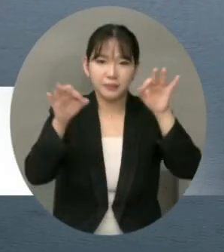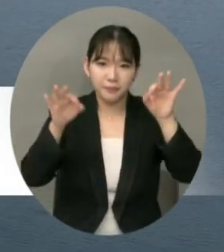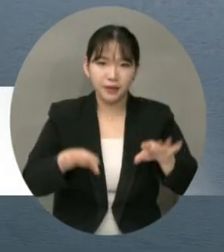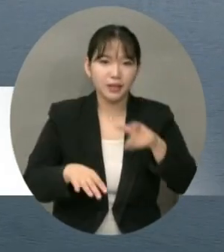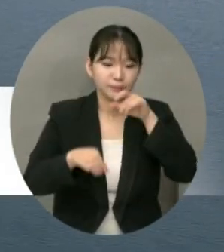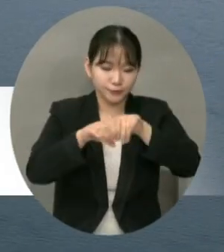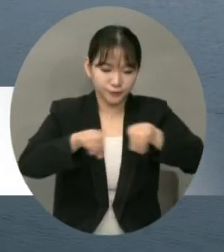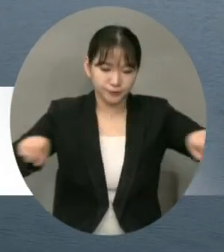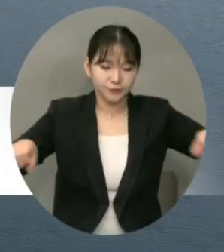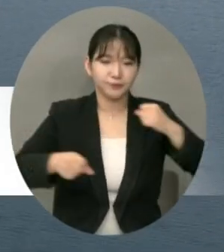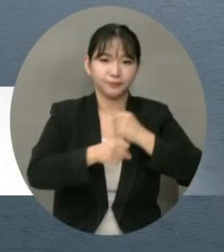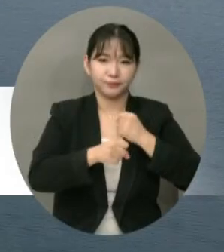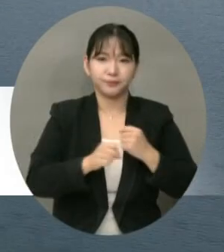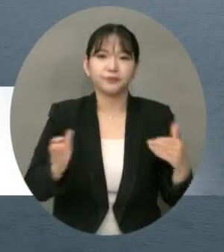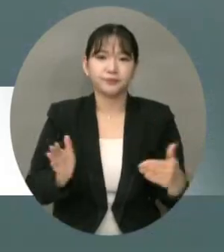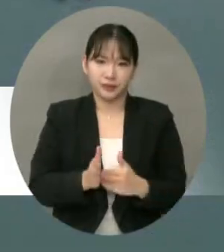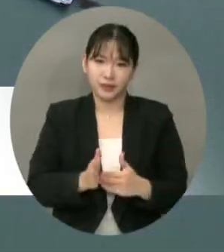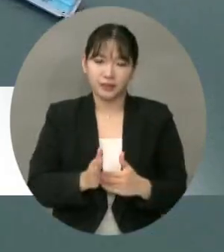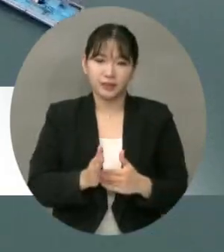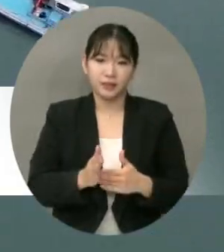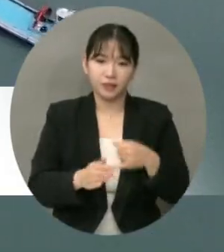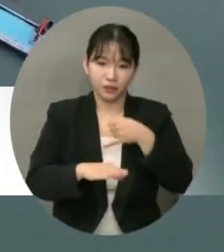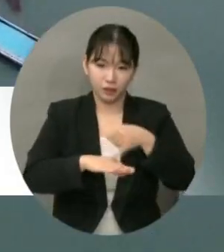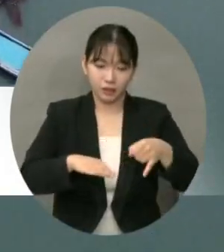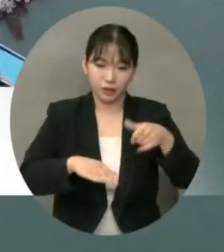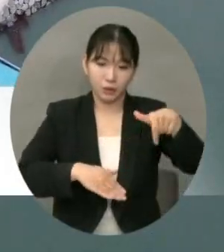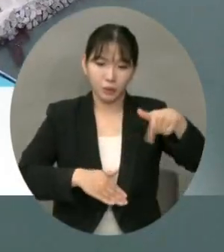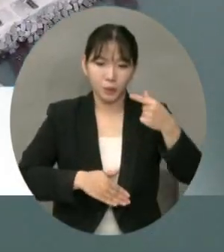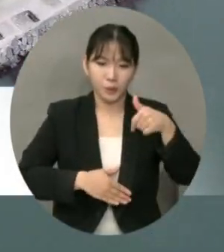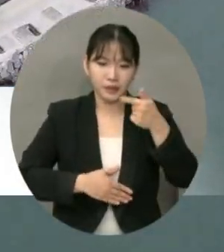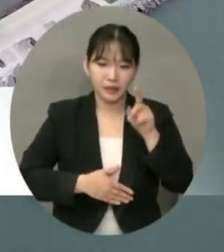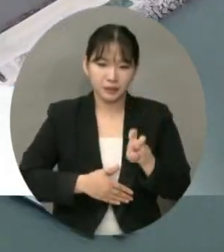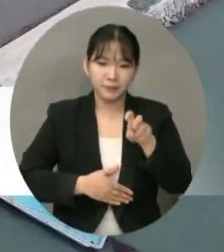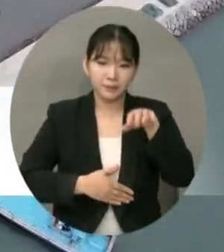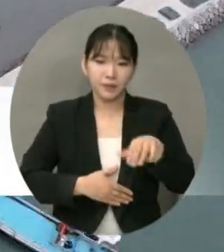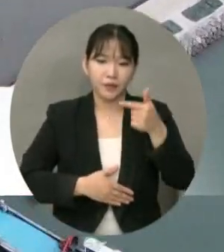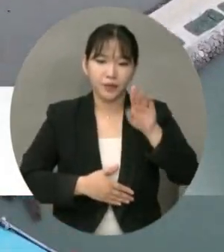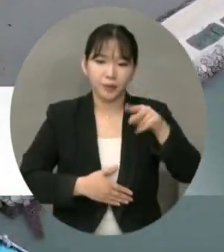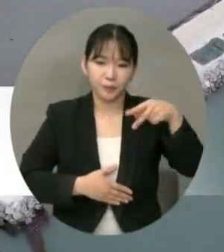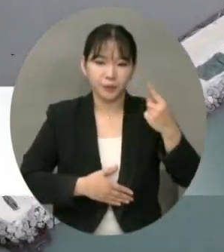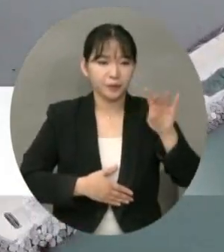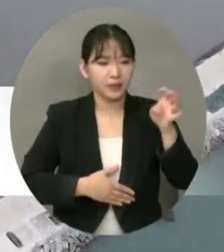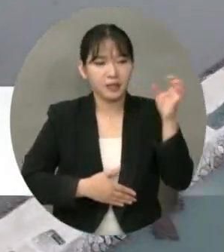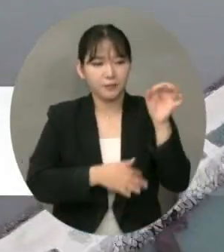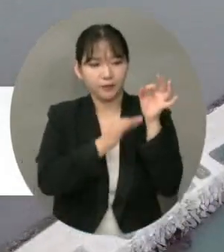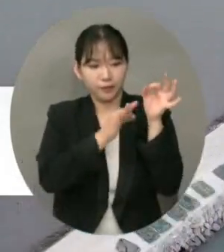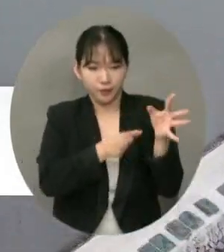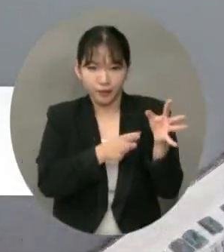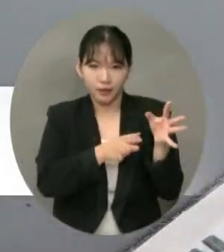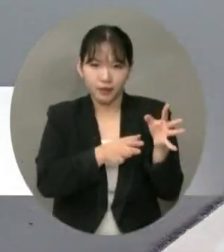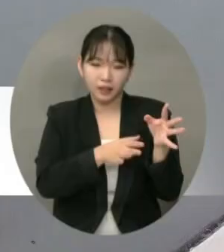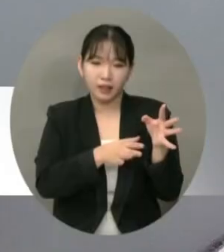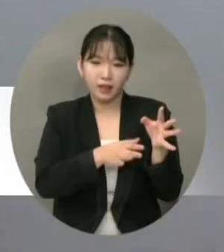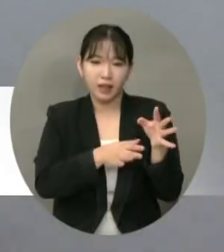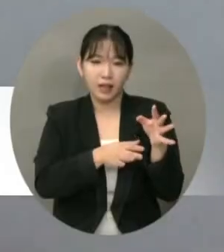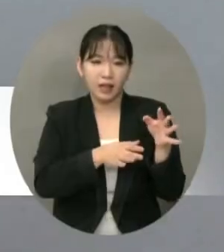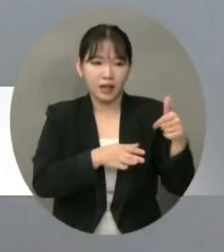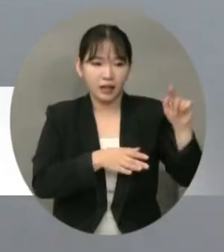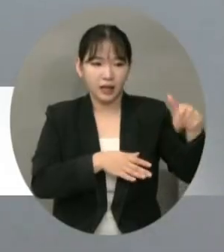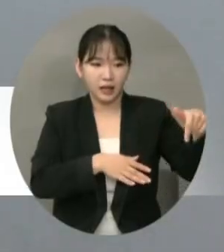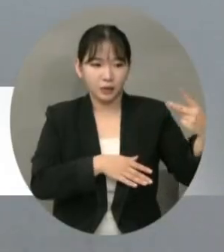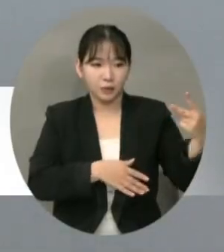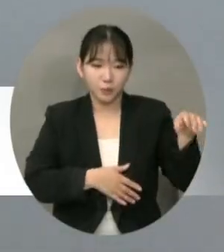상수도가 공급됐고 고급면 도에 사업비 40억 원을 투입해 고급면 가요에서